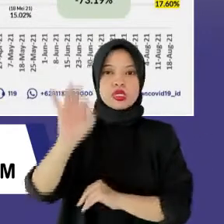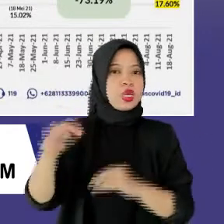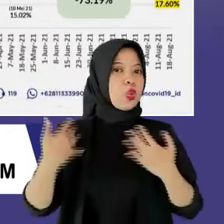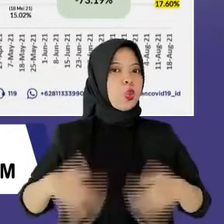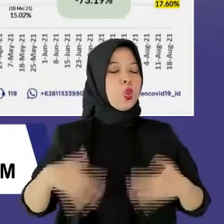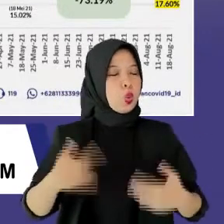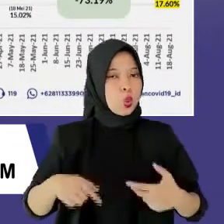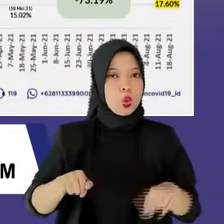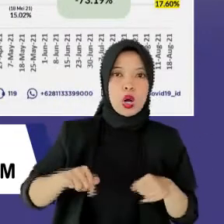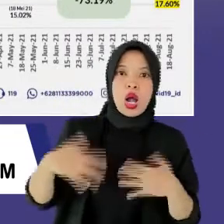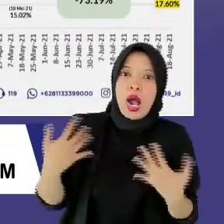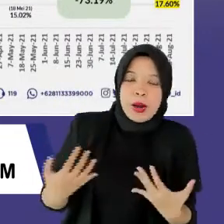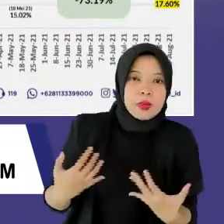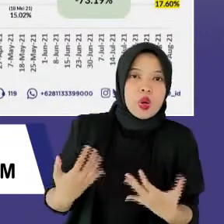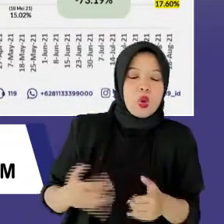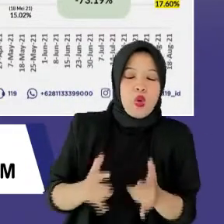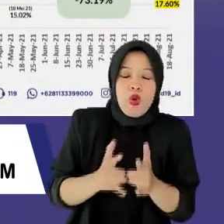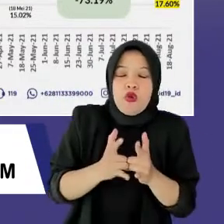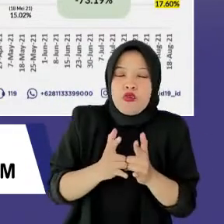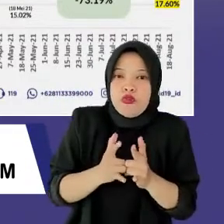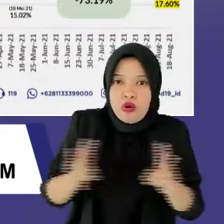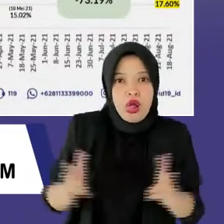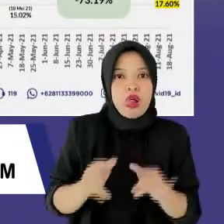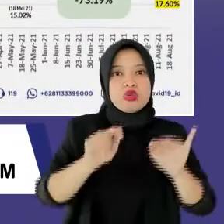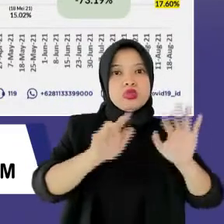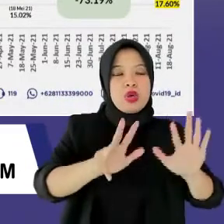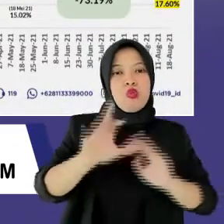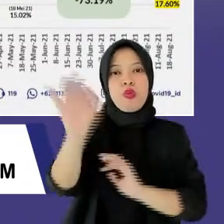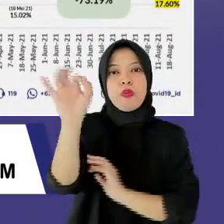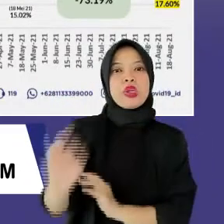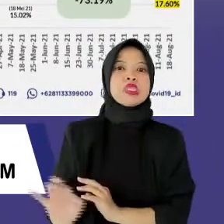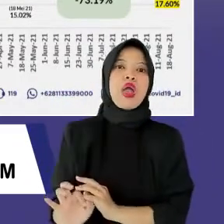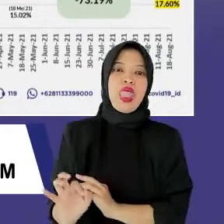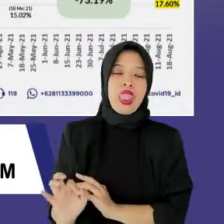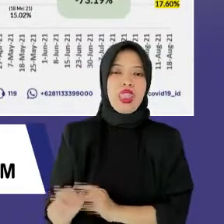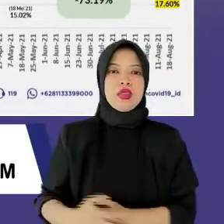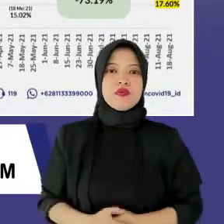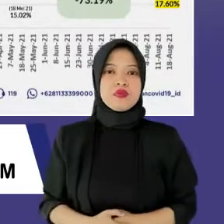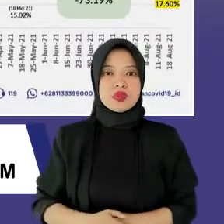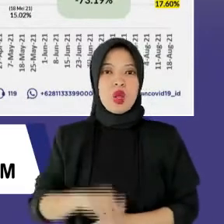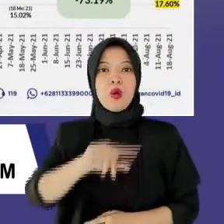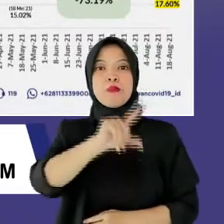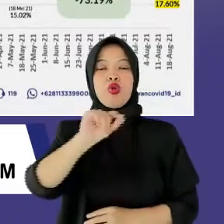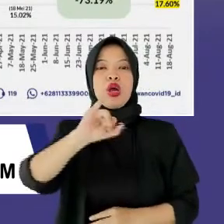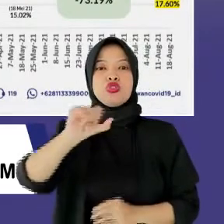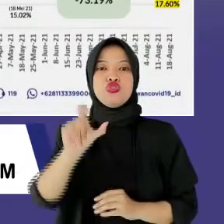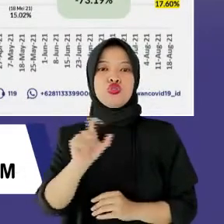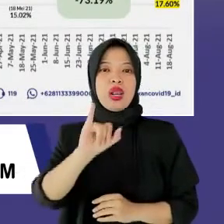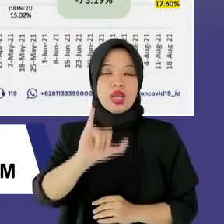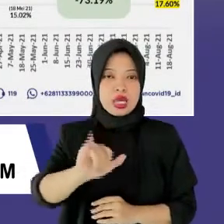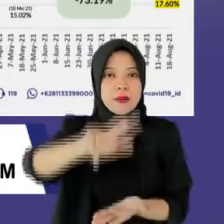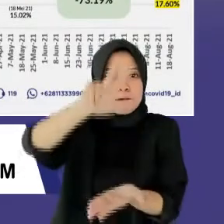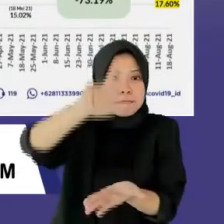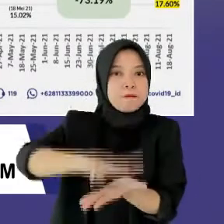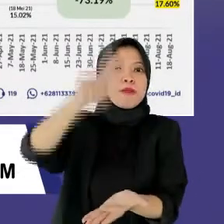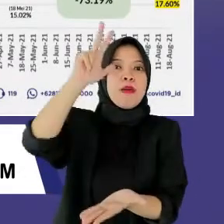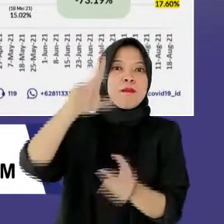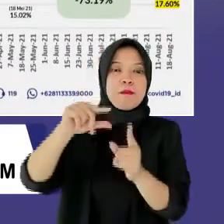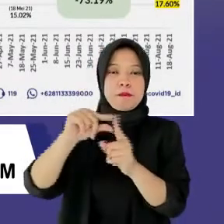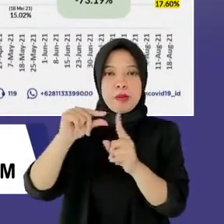90%. Jadi benar-benar bisa dibilang hampir penuh gitu ya, 90%. Nah, karena bulan Juli sudah mulai